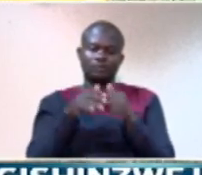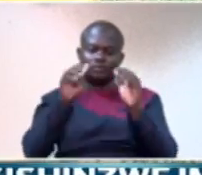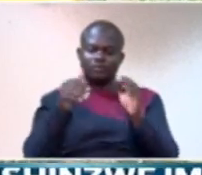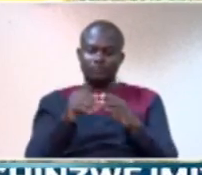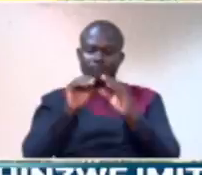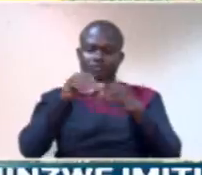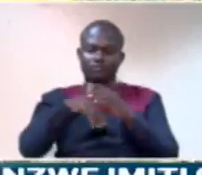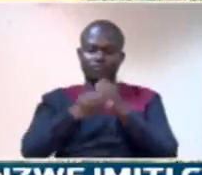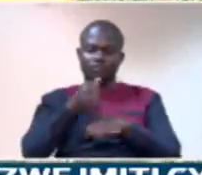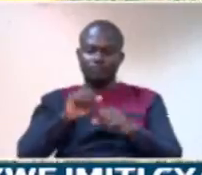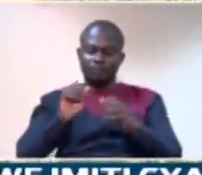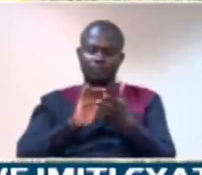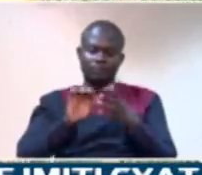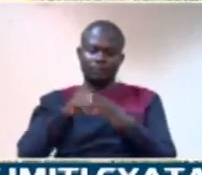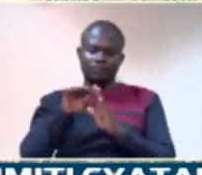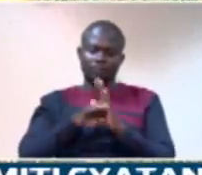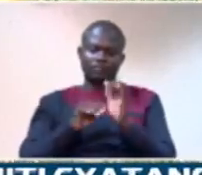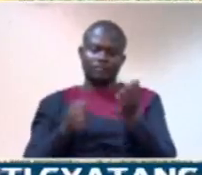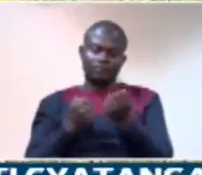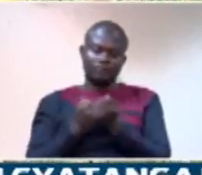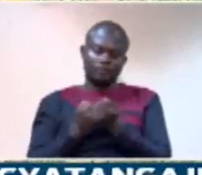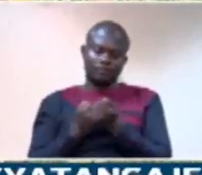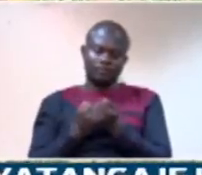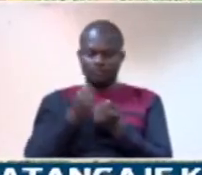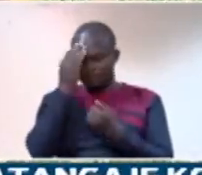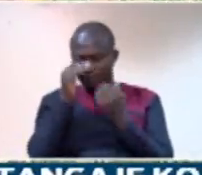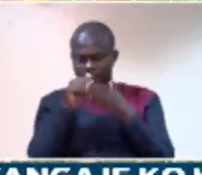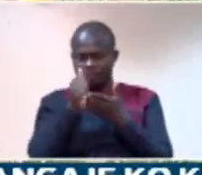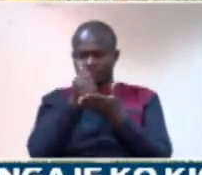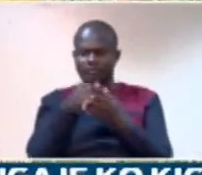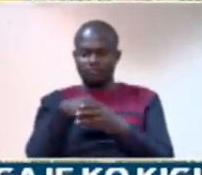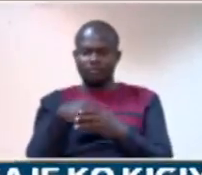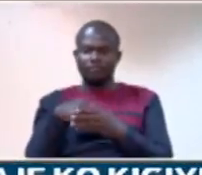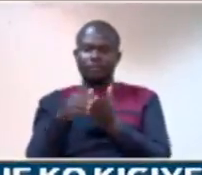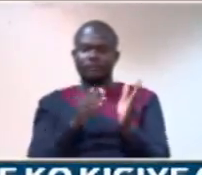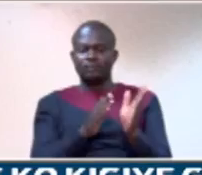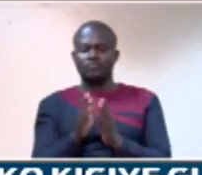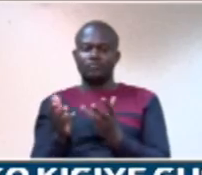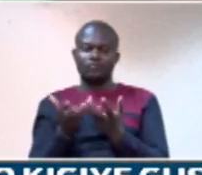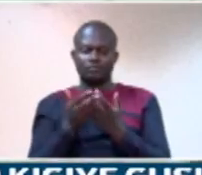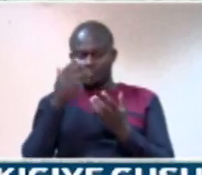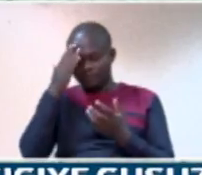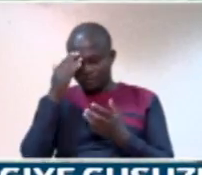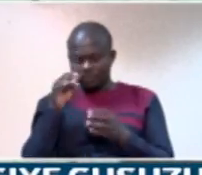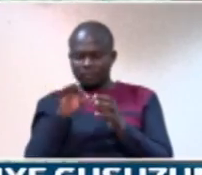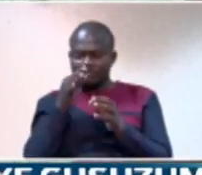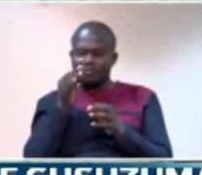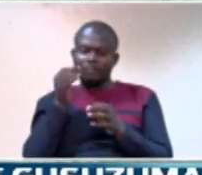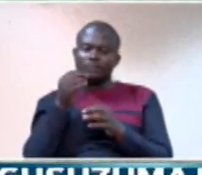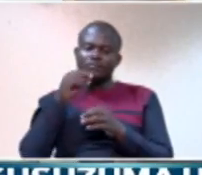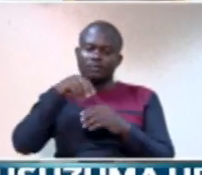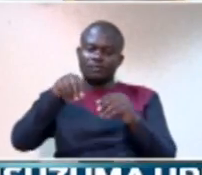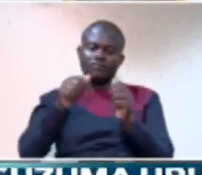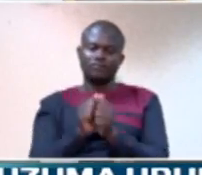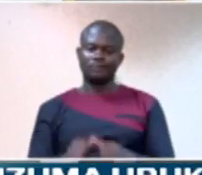kwitabira igikorwa cyo kwiyandikisha muri gahunda ya Smart Nkunganire, kuko bifasha mu igenamigambi rijyanye no kumenya ifumbire n'imbuto bikenewe mu